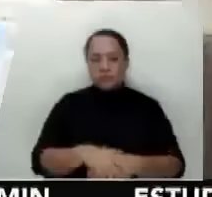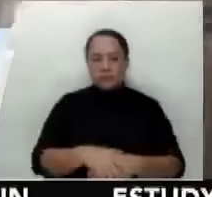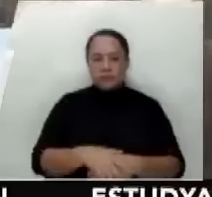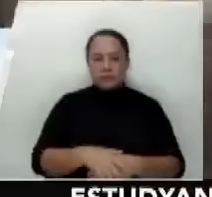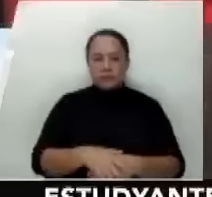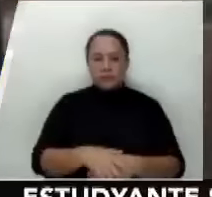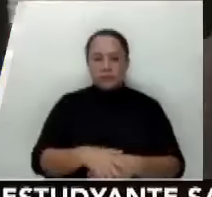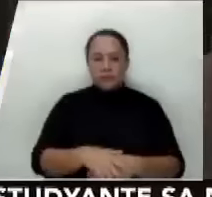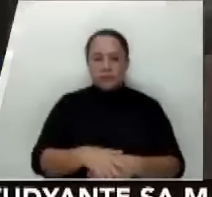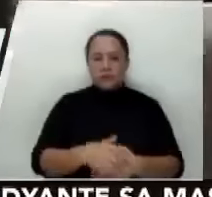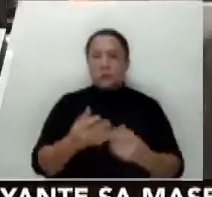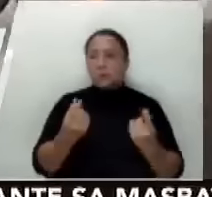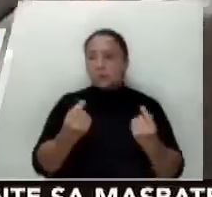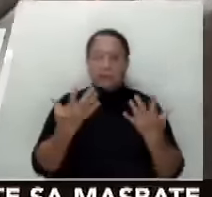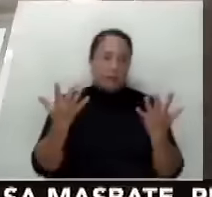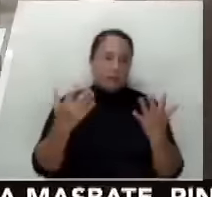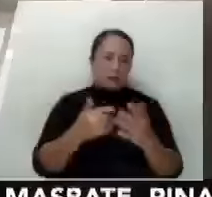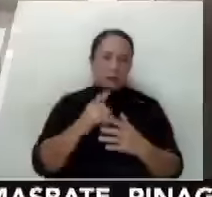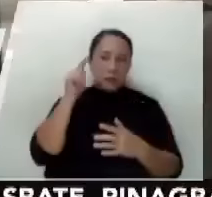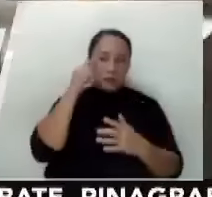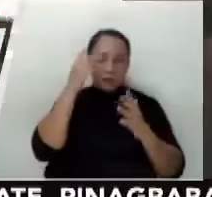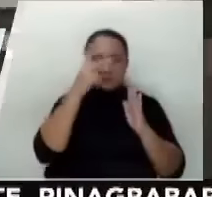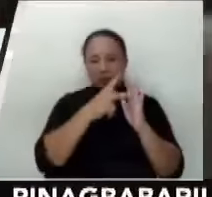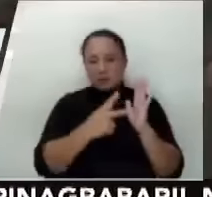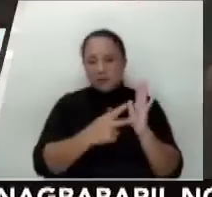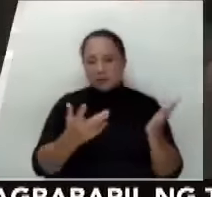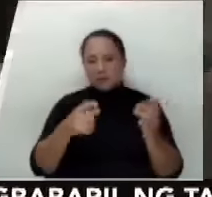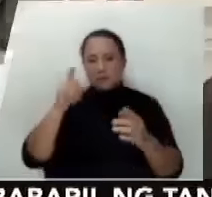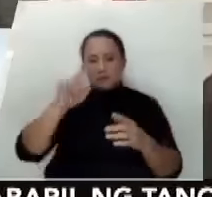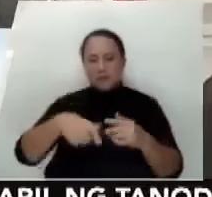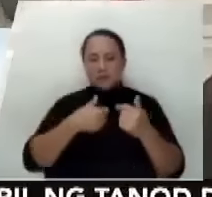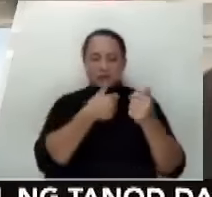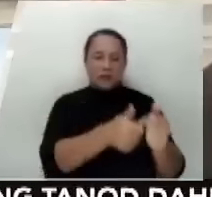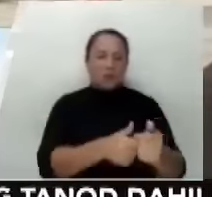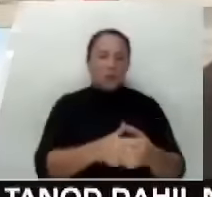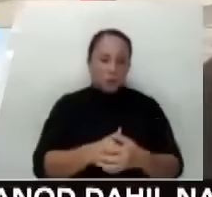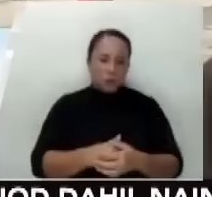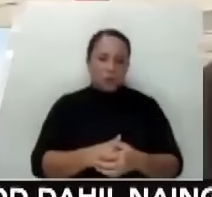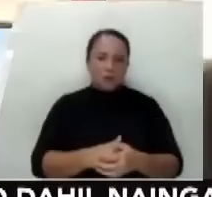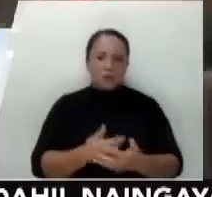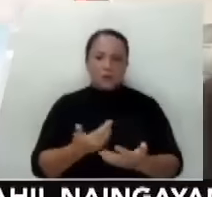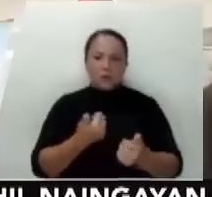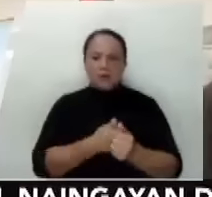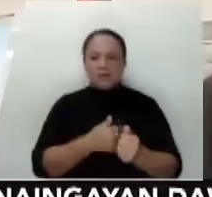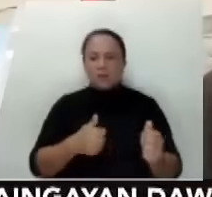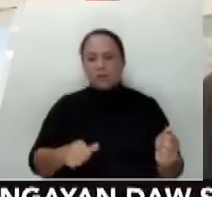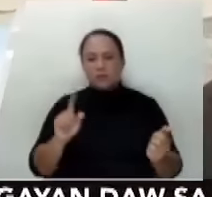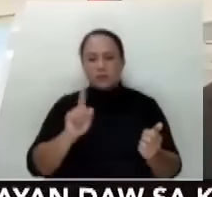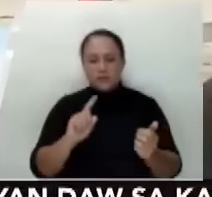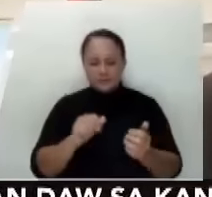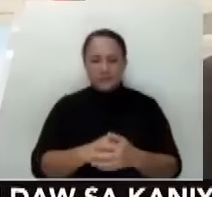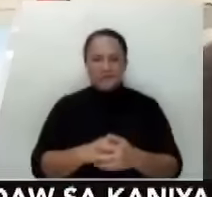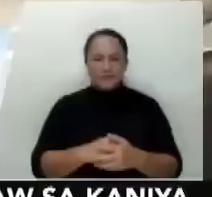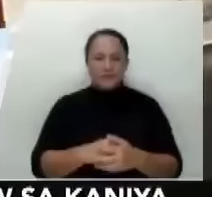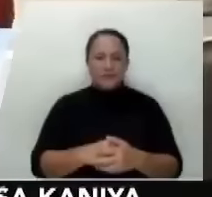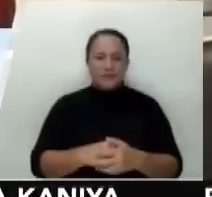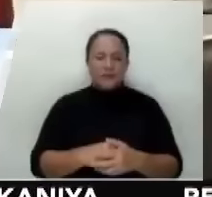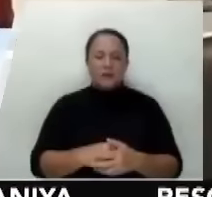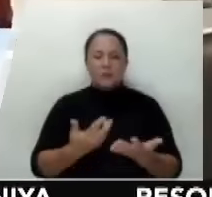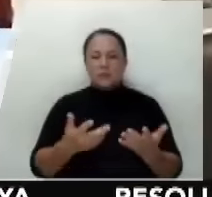tayong magagawa. Government policy na yan. Eh. Kailangan natin sumunod. So, iwas na lang sa mga kalsada na